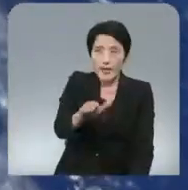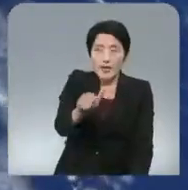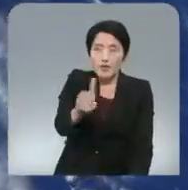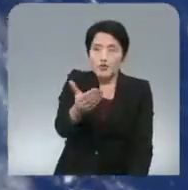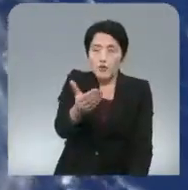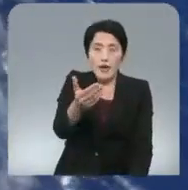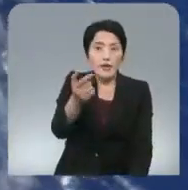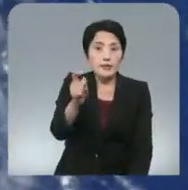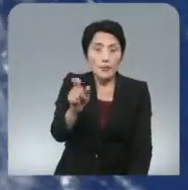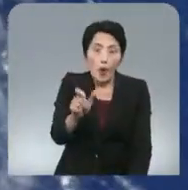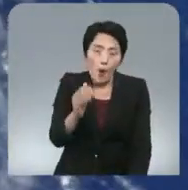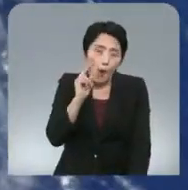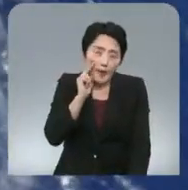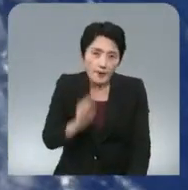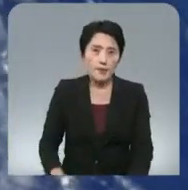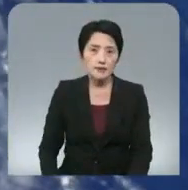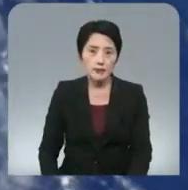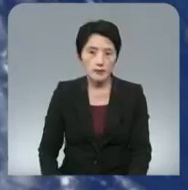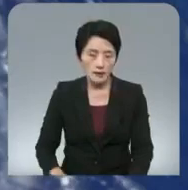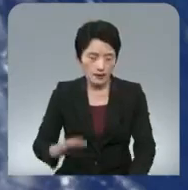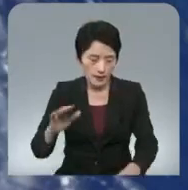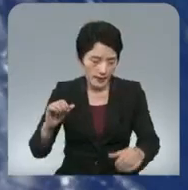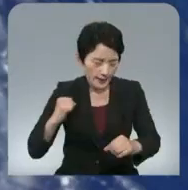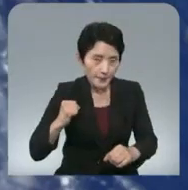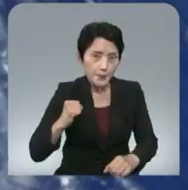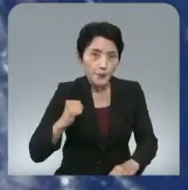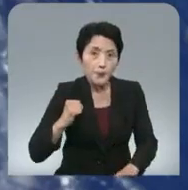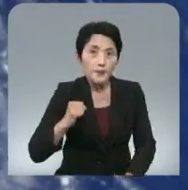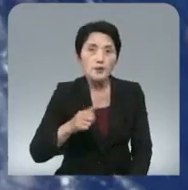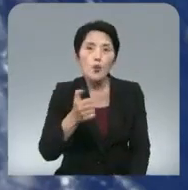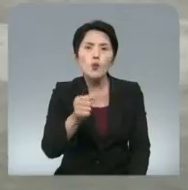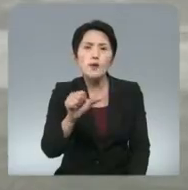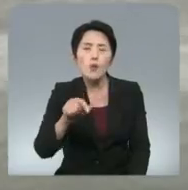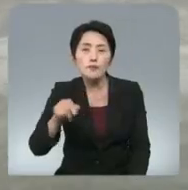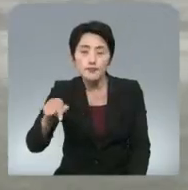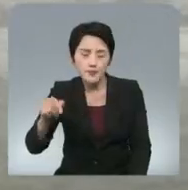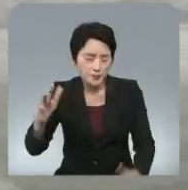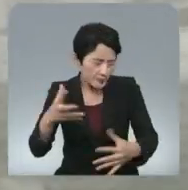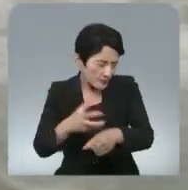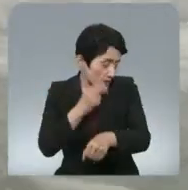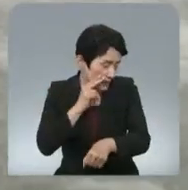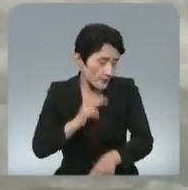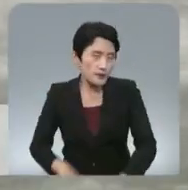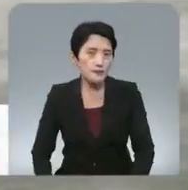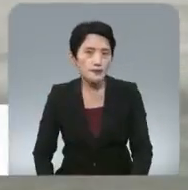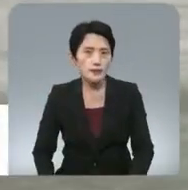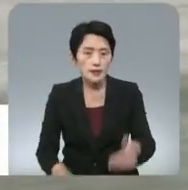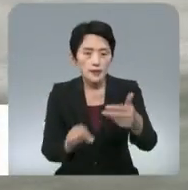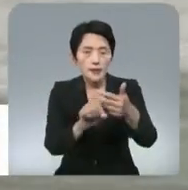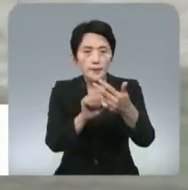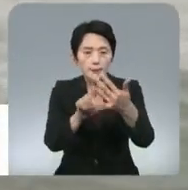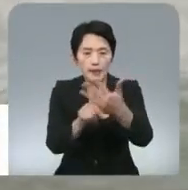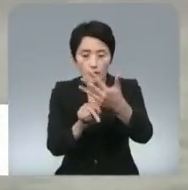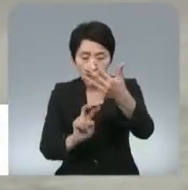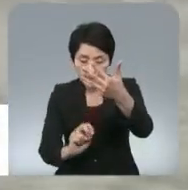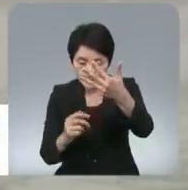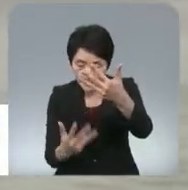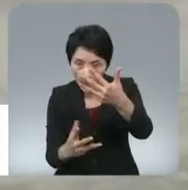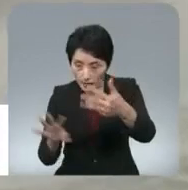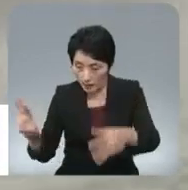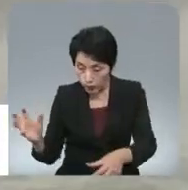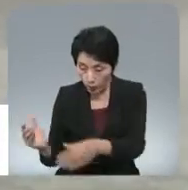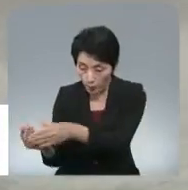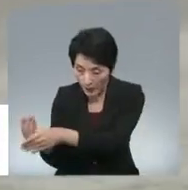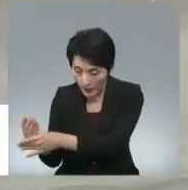với khí áp trung tâm lên tới 915 hectopascal vận tốc gió tối đa tâm bão là 55 Ms sau khi hình thành vào ngày